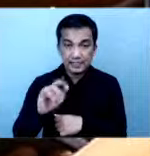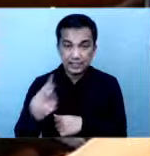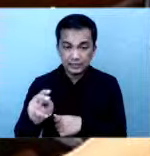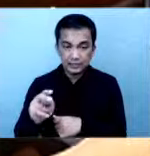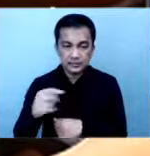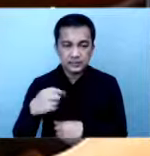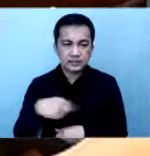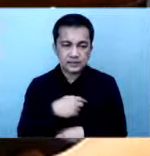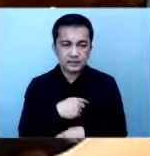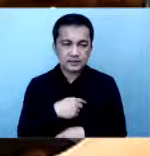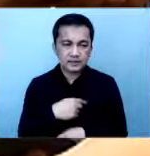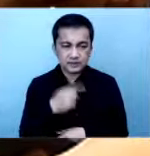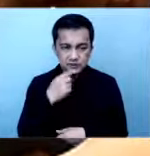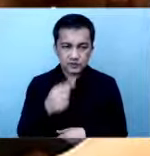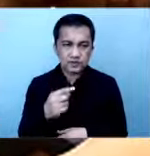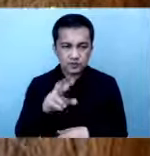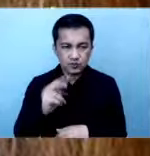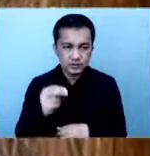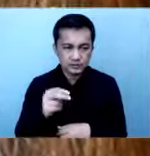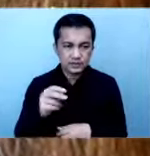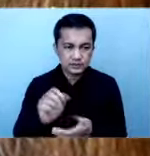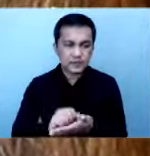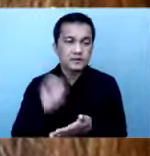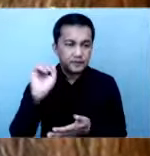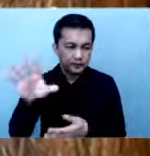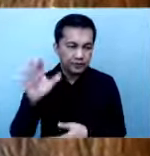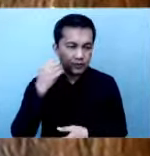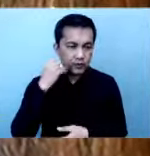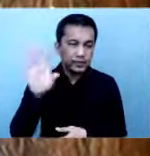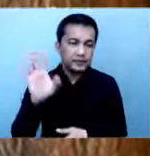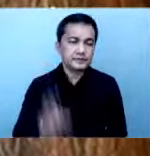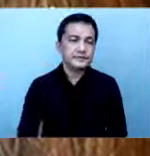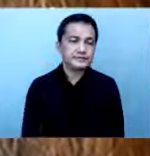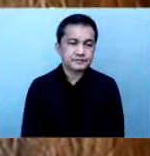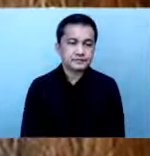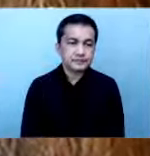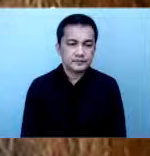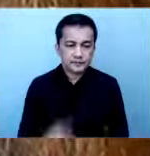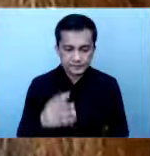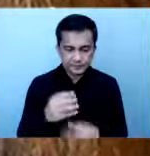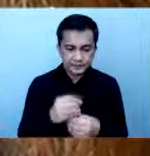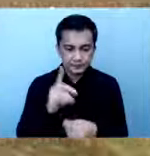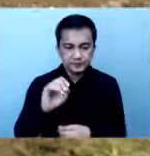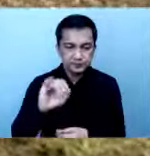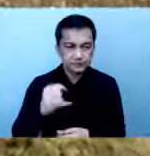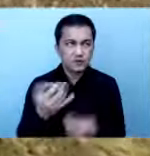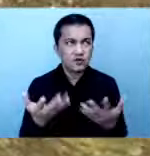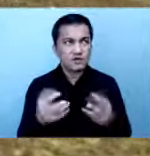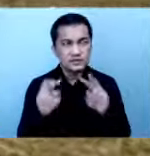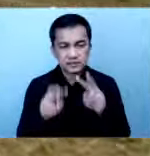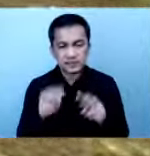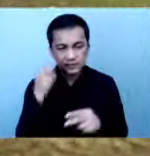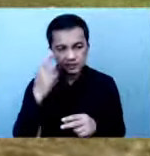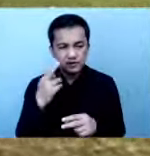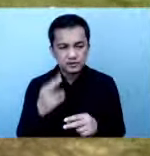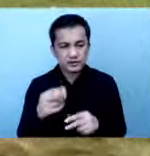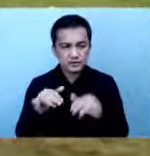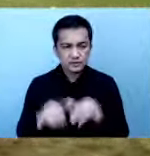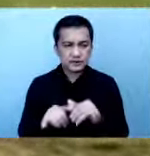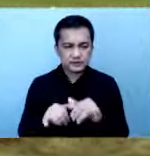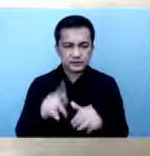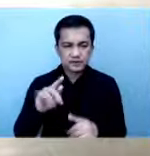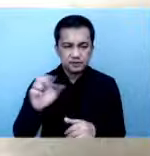ang nagsasabi kung kailan ide-deport. Dagdag pa ng DOJ, wala raw sila nakikitang dahilan para manatili si Teves